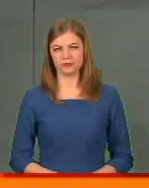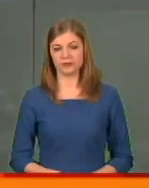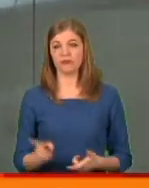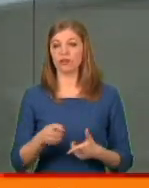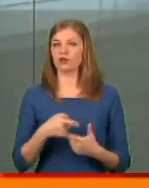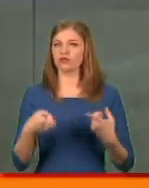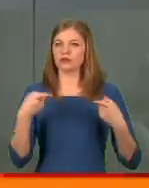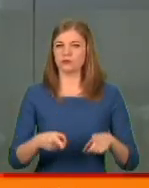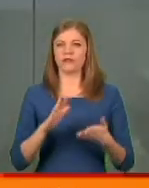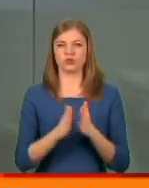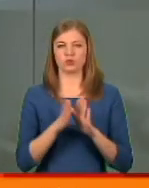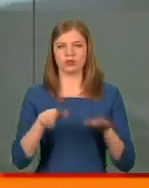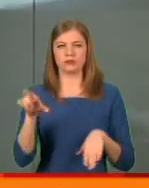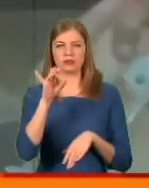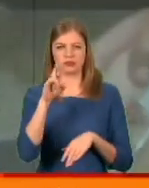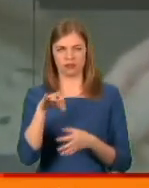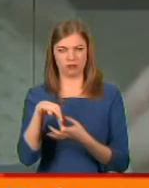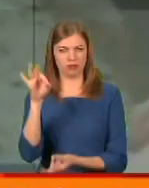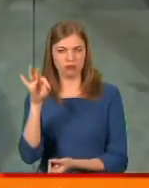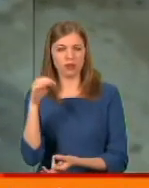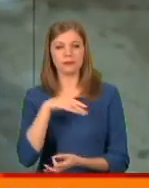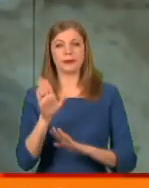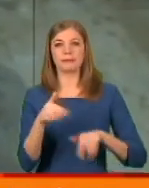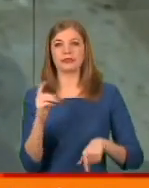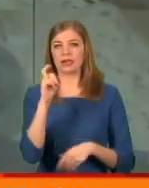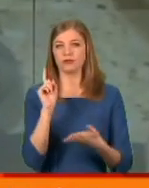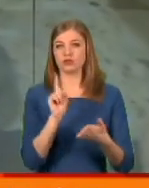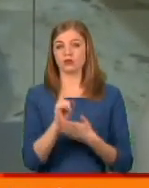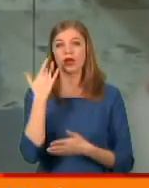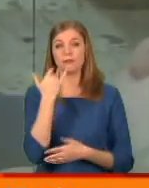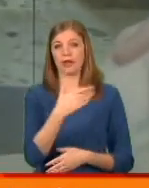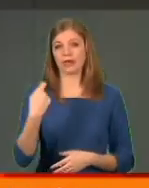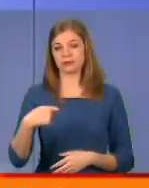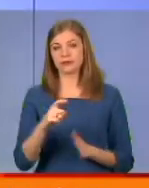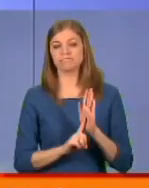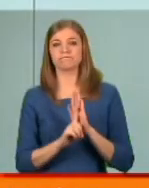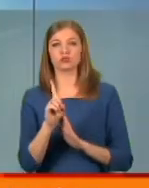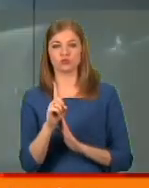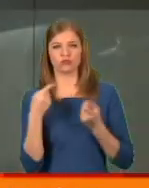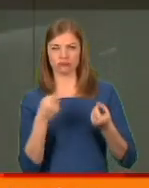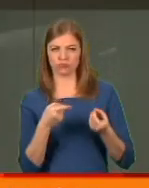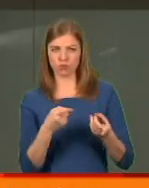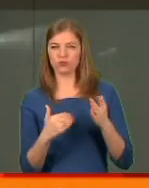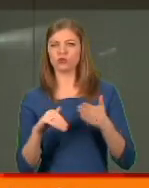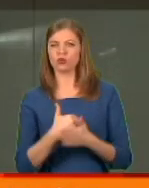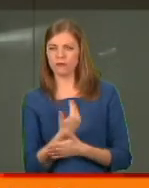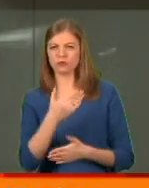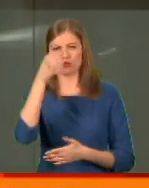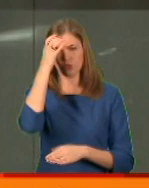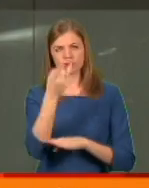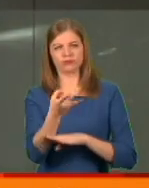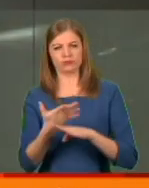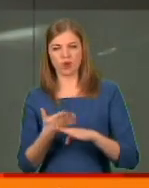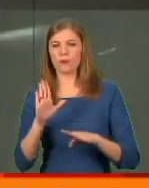Чи справді ситуація в Сирії висить на волосині? Після хімічної атаки американський президент спочатку погрожував новими розумними ракетами,